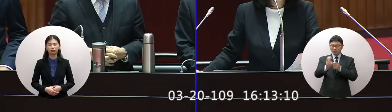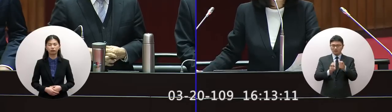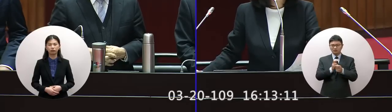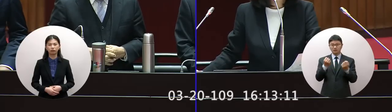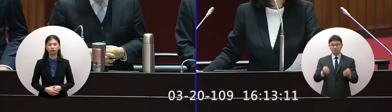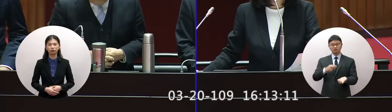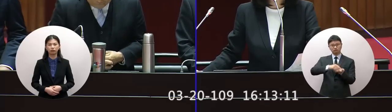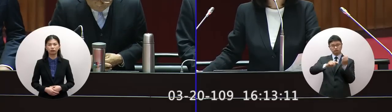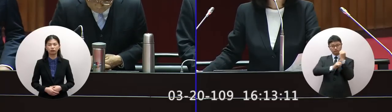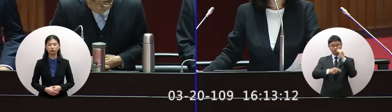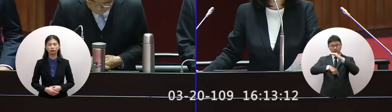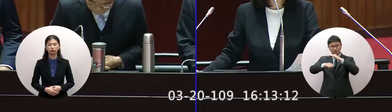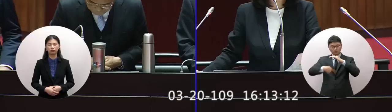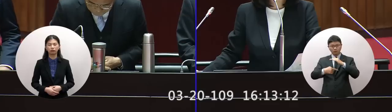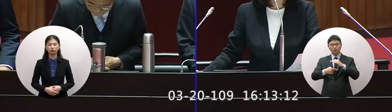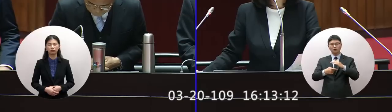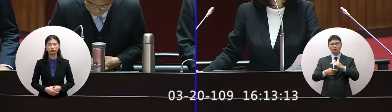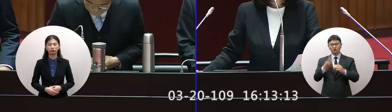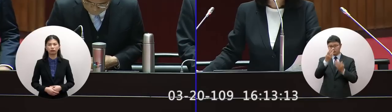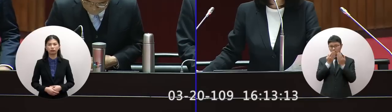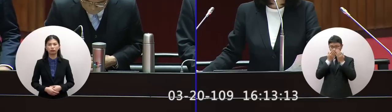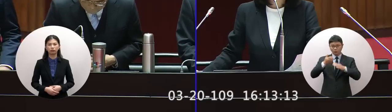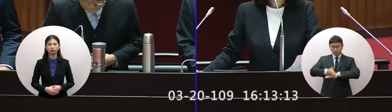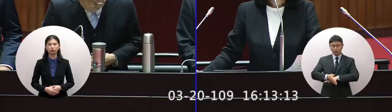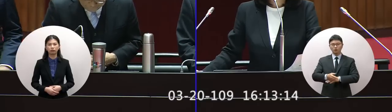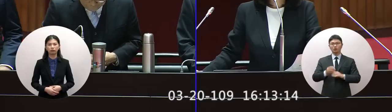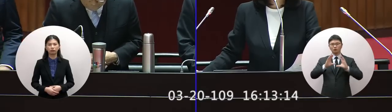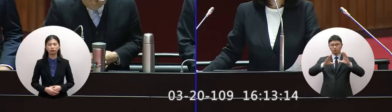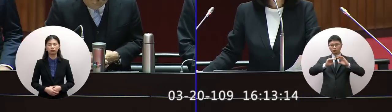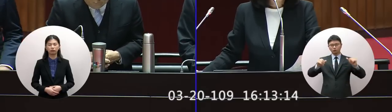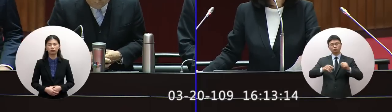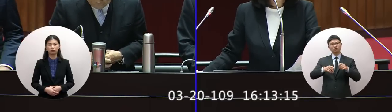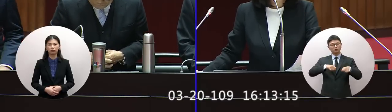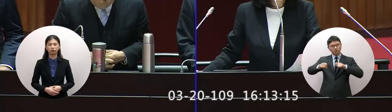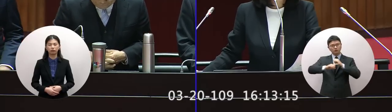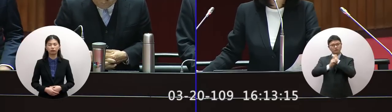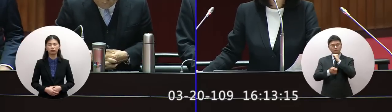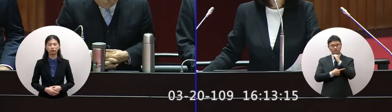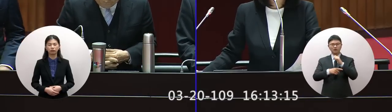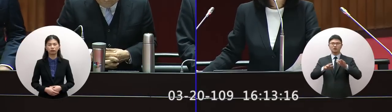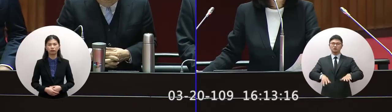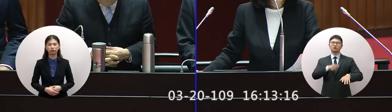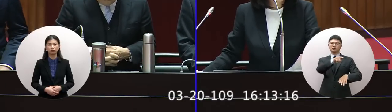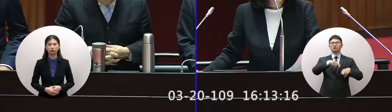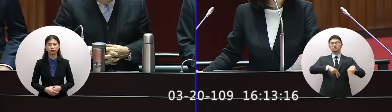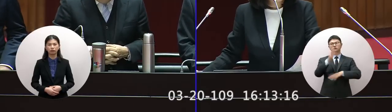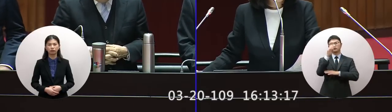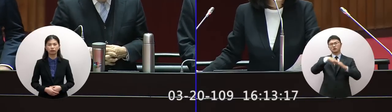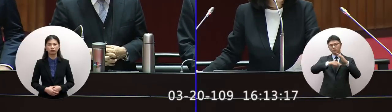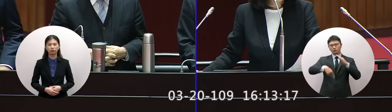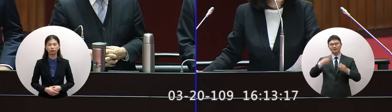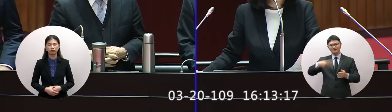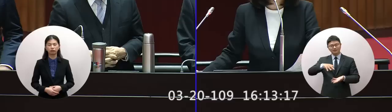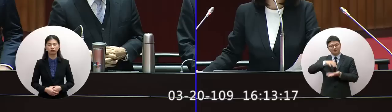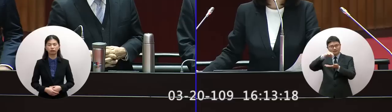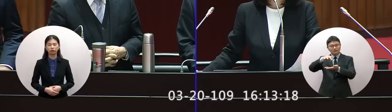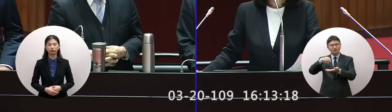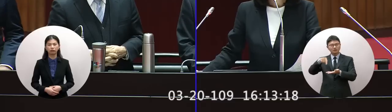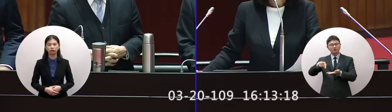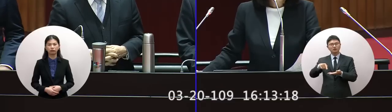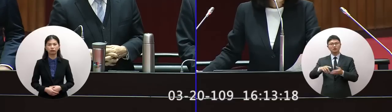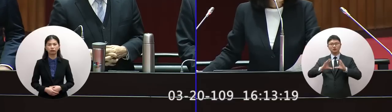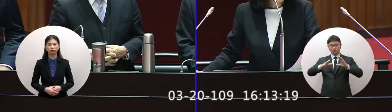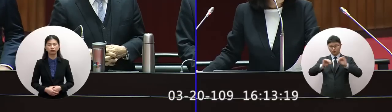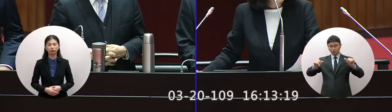法院3读通过国土计划法。现在行政院你们又提出国土计划法的修正案，